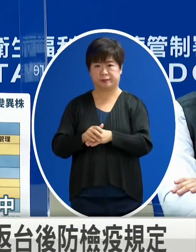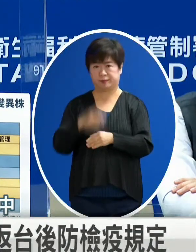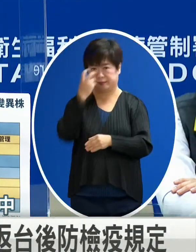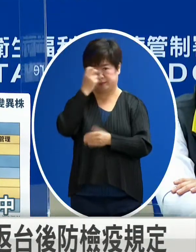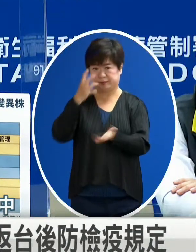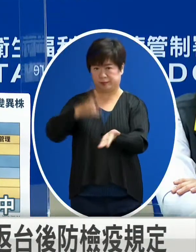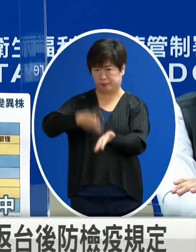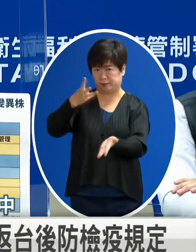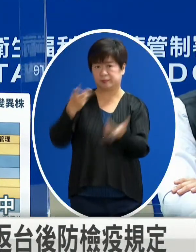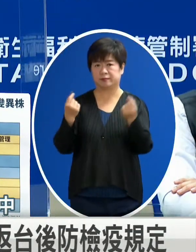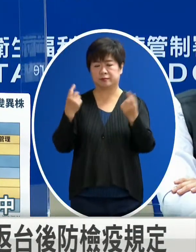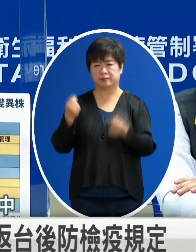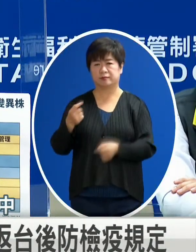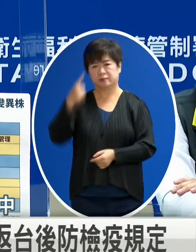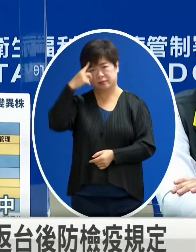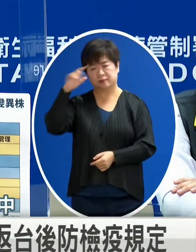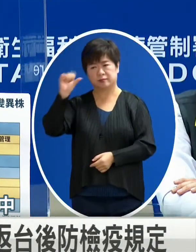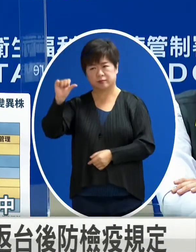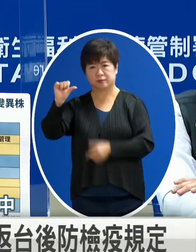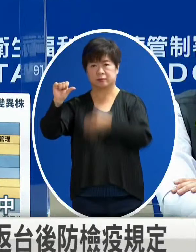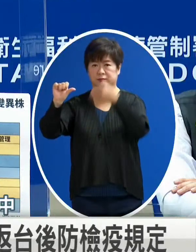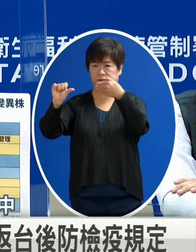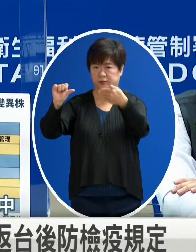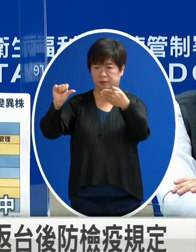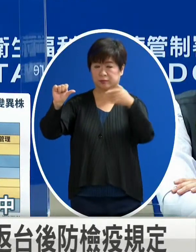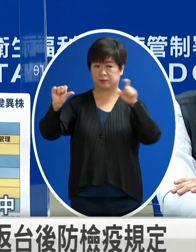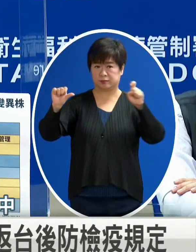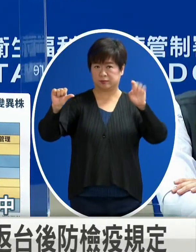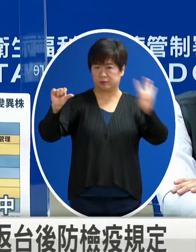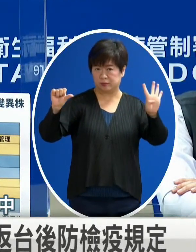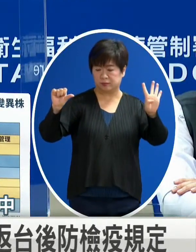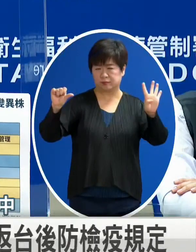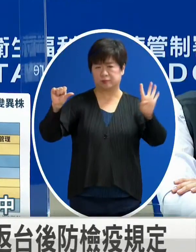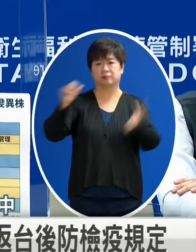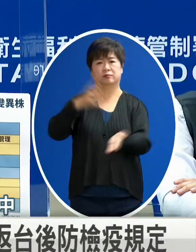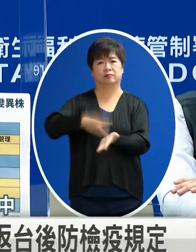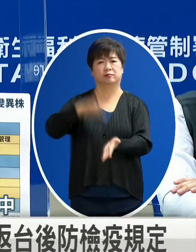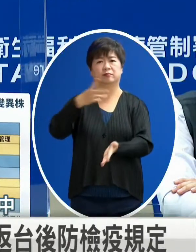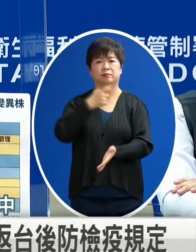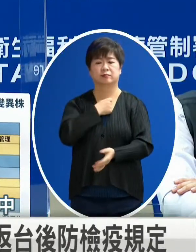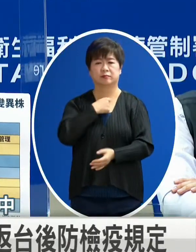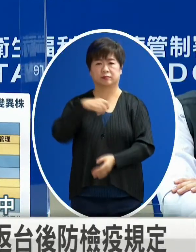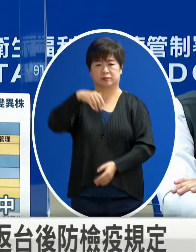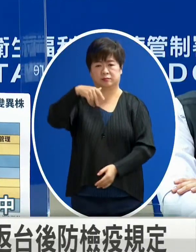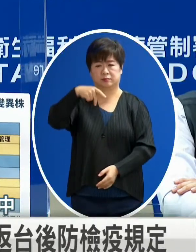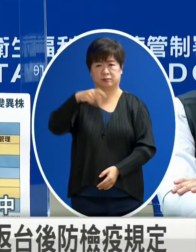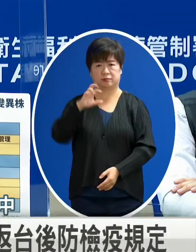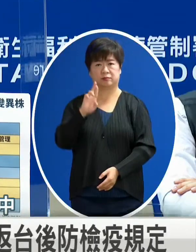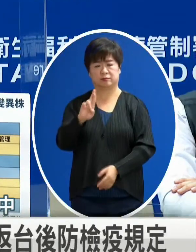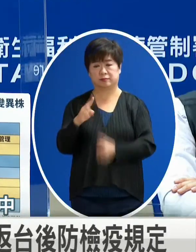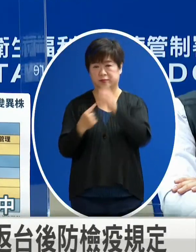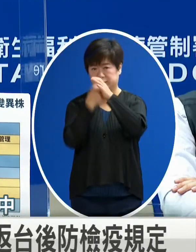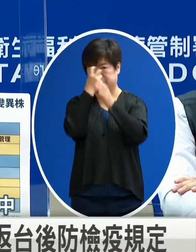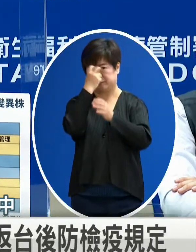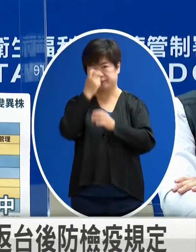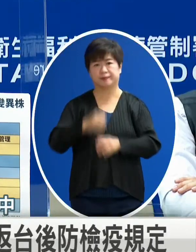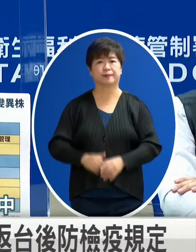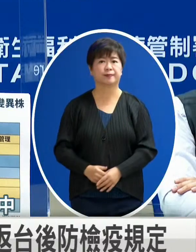3次。好，那第5天、第9天跟第14天，好，都要做 PCR 的裁